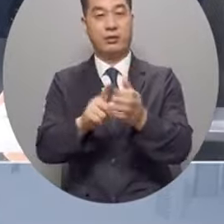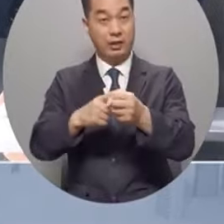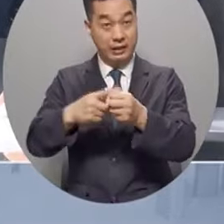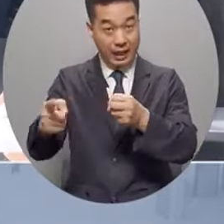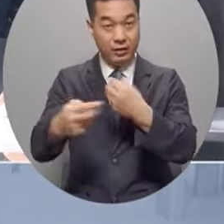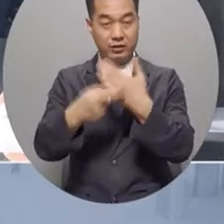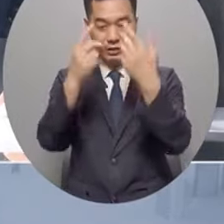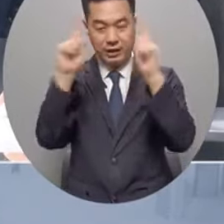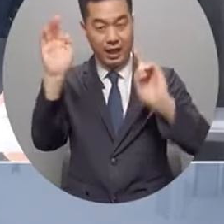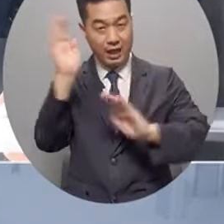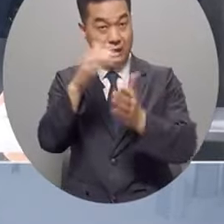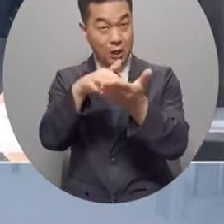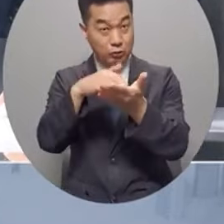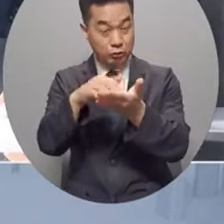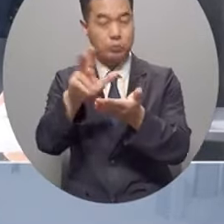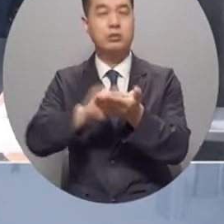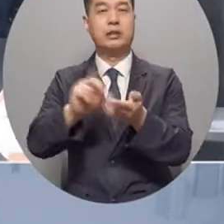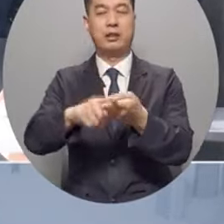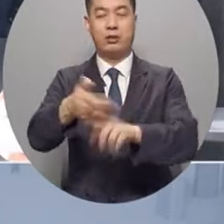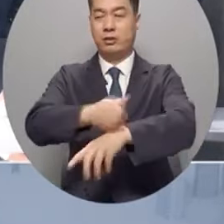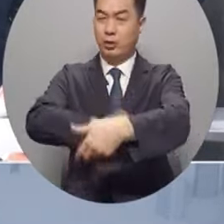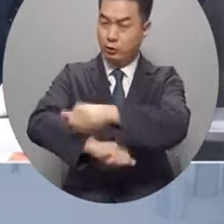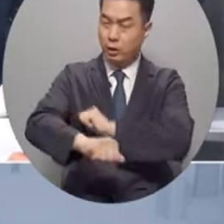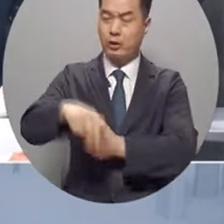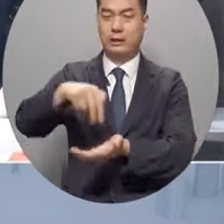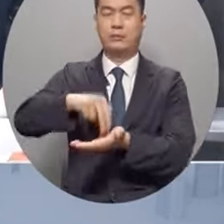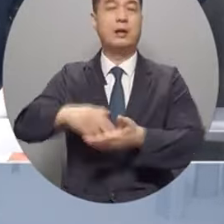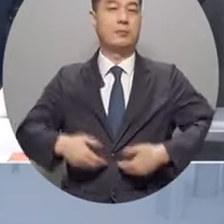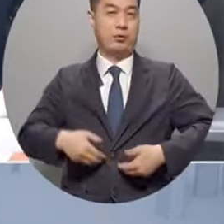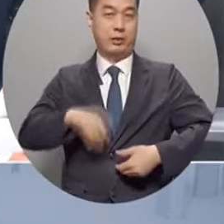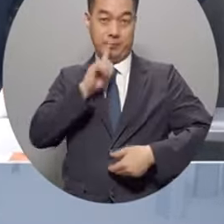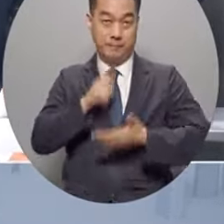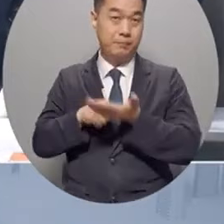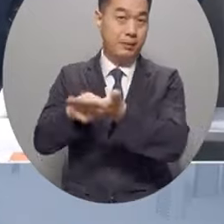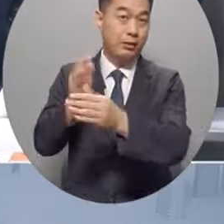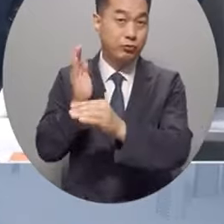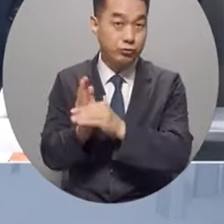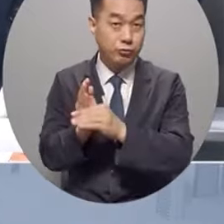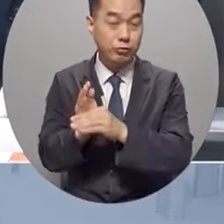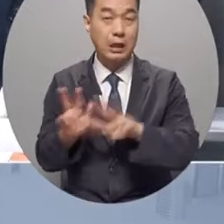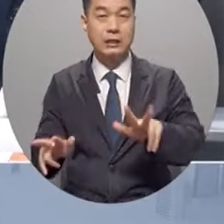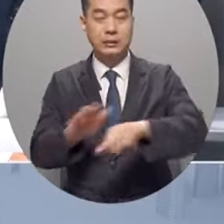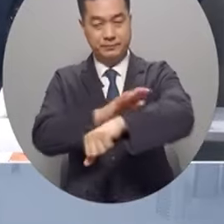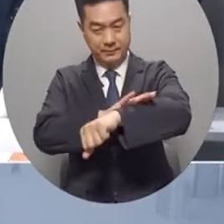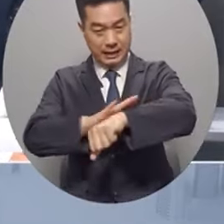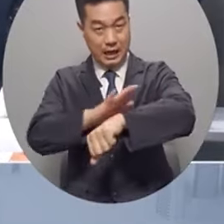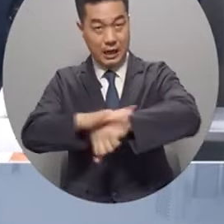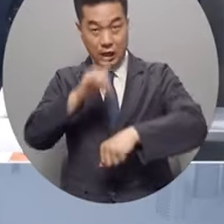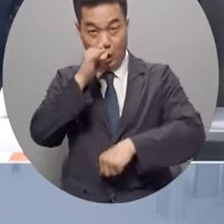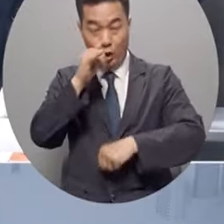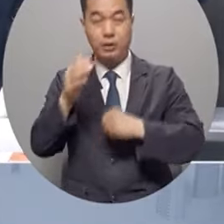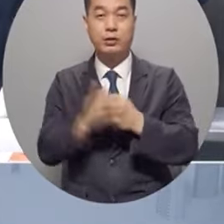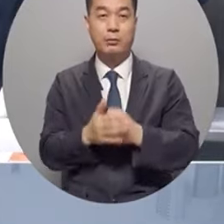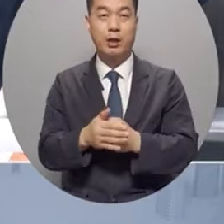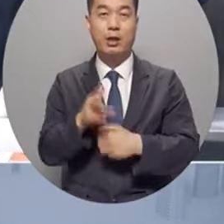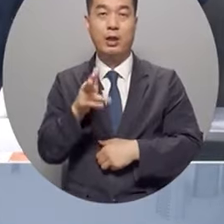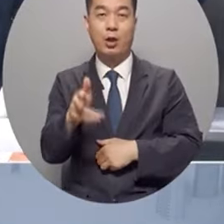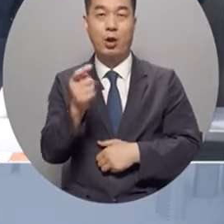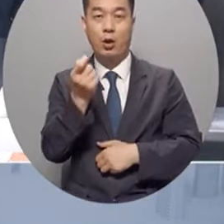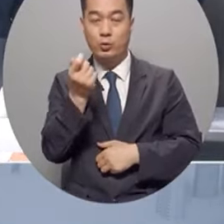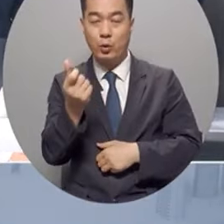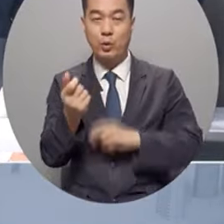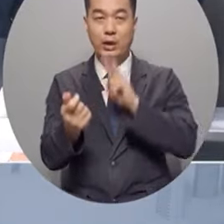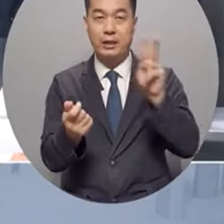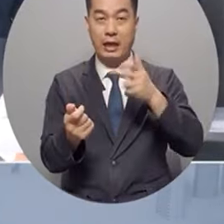보다 전향적인 입장을 보여야 한다고 얘기하고 있거든요 어 그러니까 지금 잘하고 있는만큼 여소야대 상황에서 고생하고 있으니